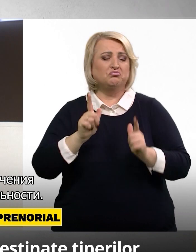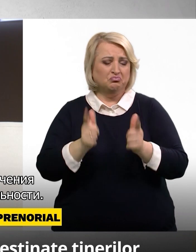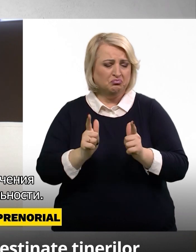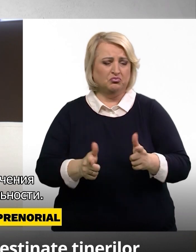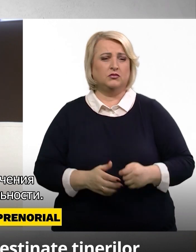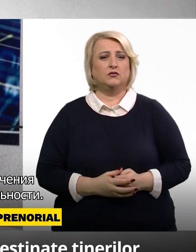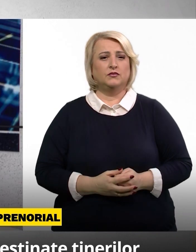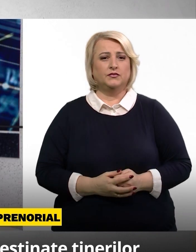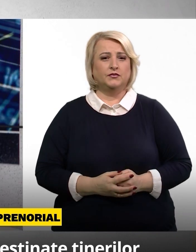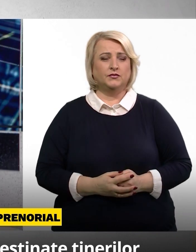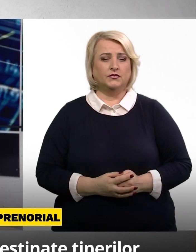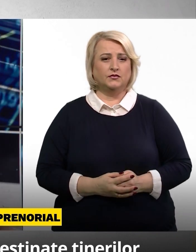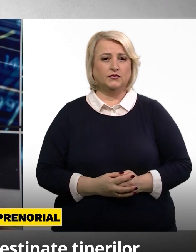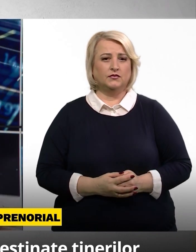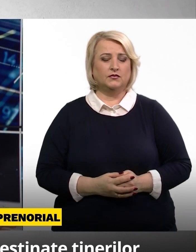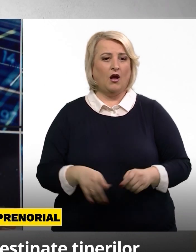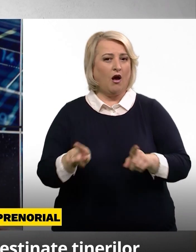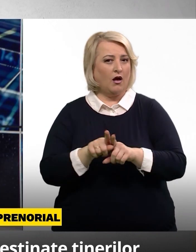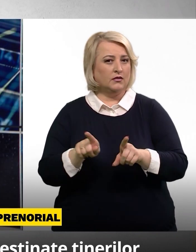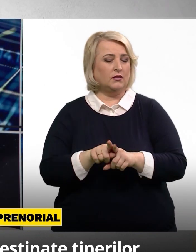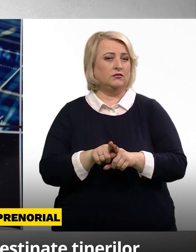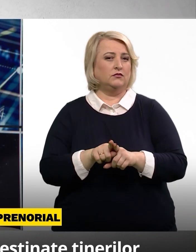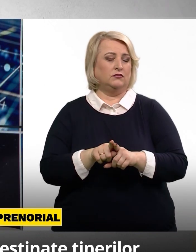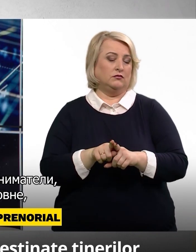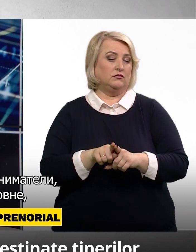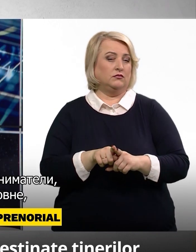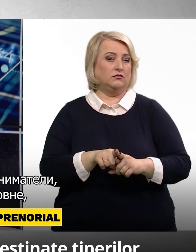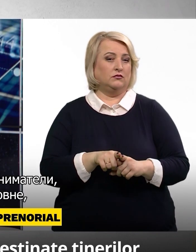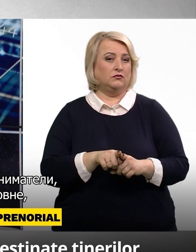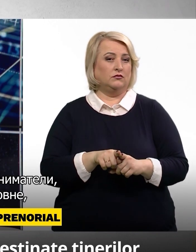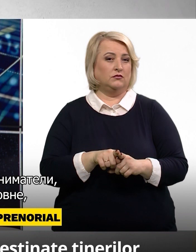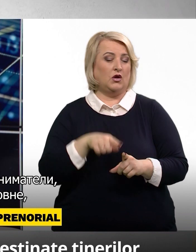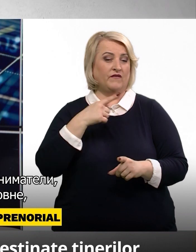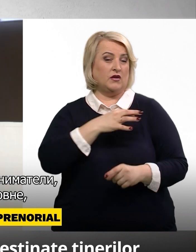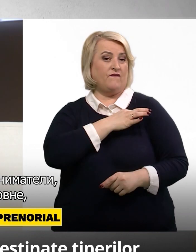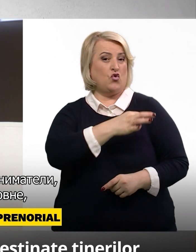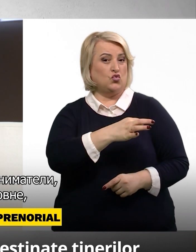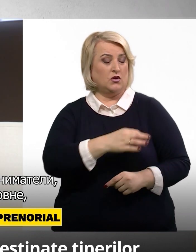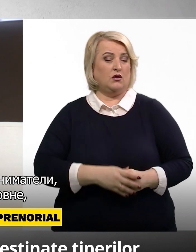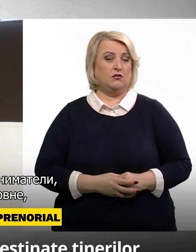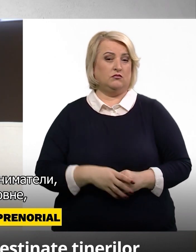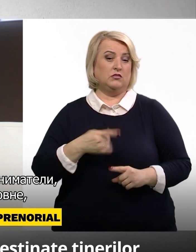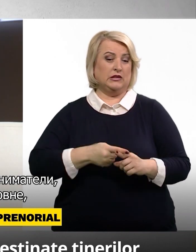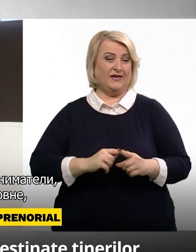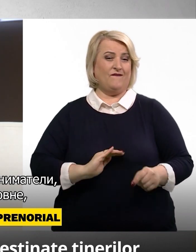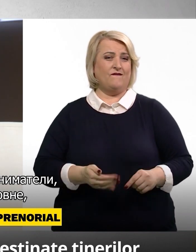companiilor lor. Sunt și școliți. Ei adică mai sunt, da, și voluntari. Mă refer la antreprenorii